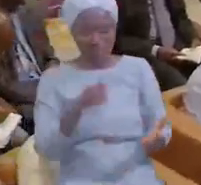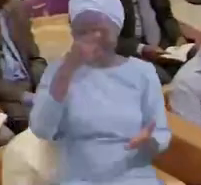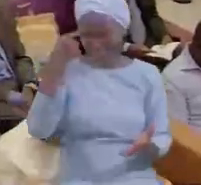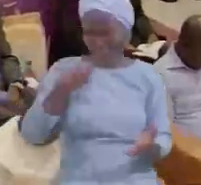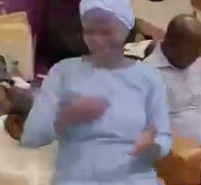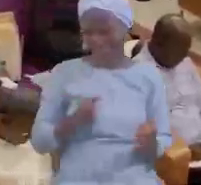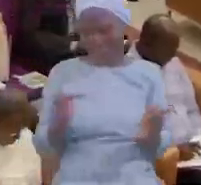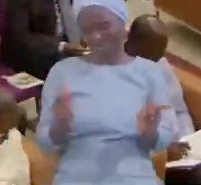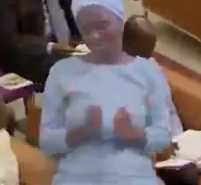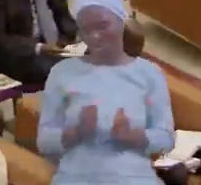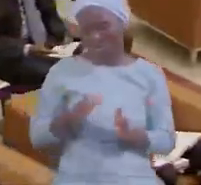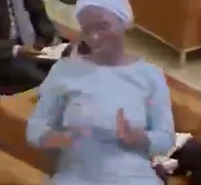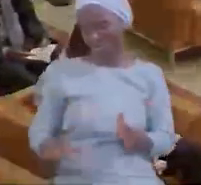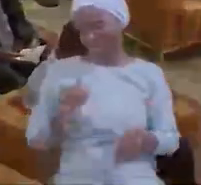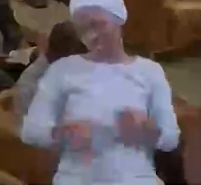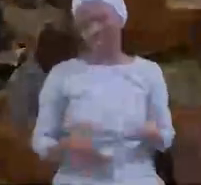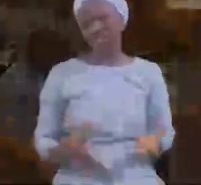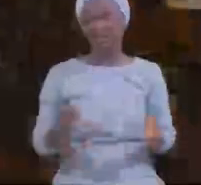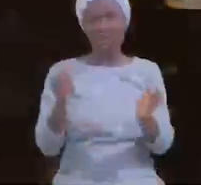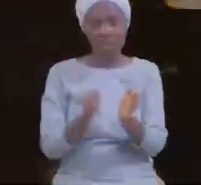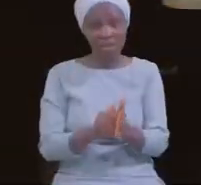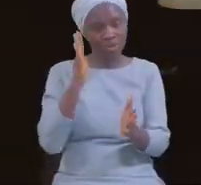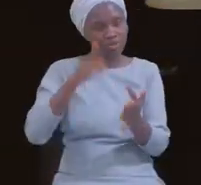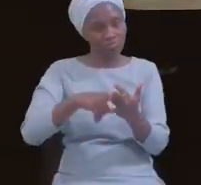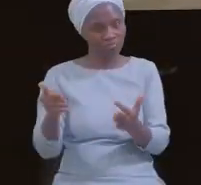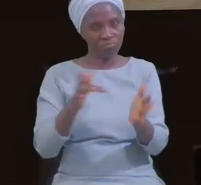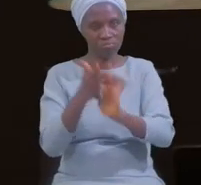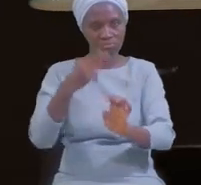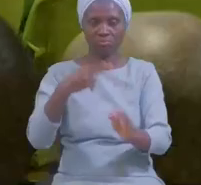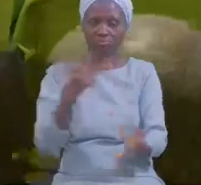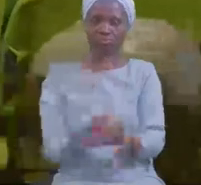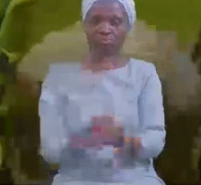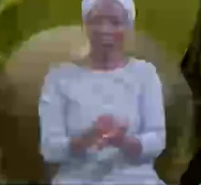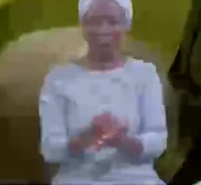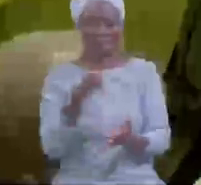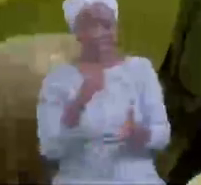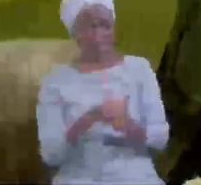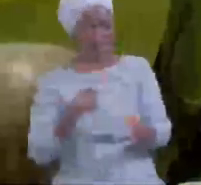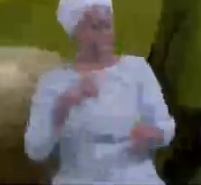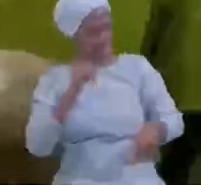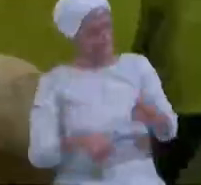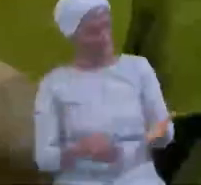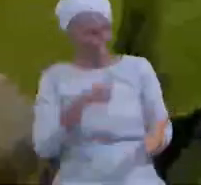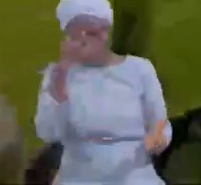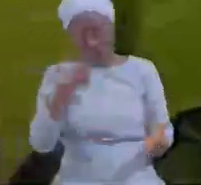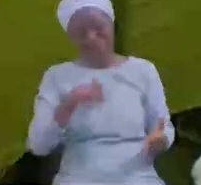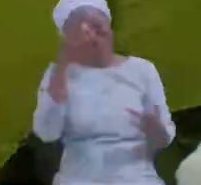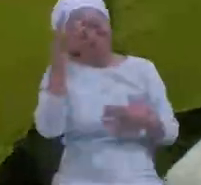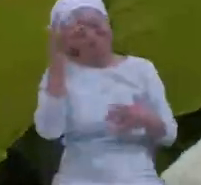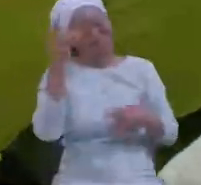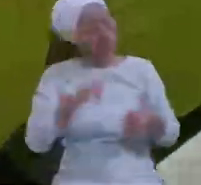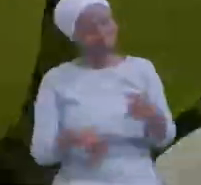un enfant, cela va disparaître. Je ne peux pas, parce que je suis malade, cela